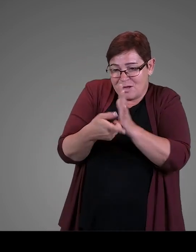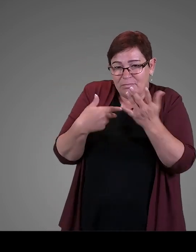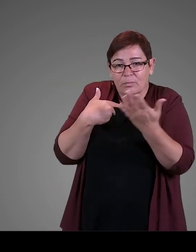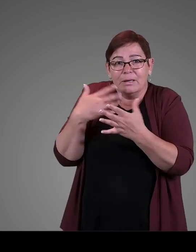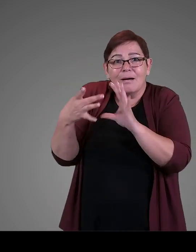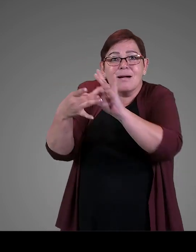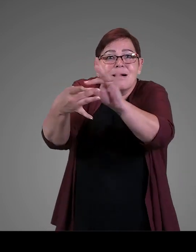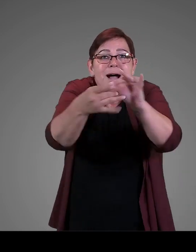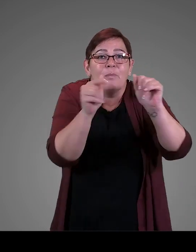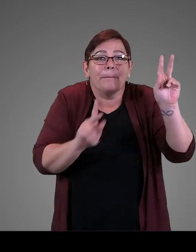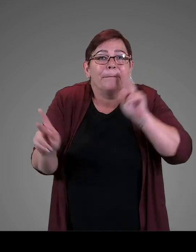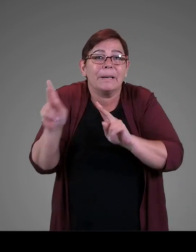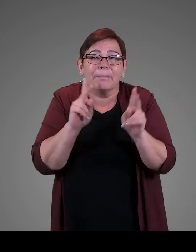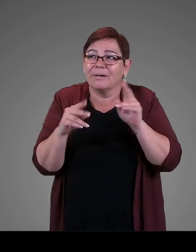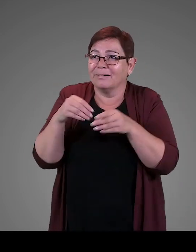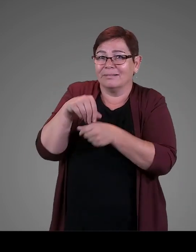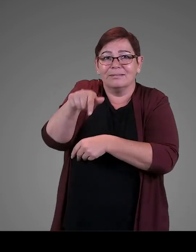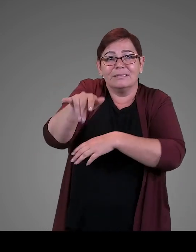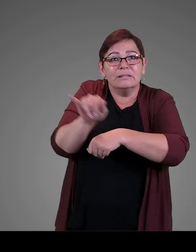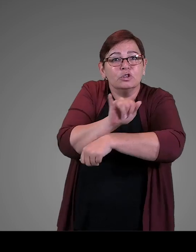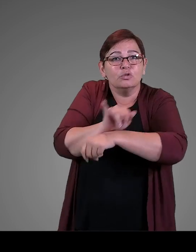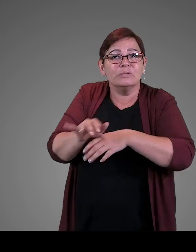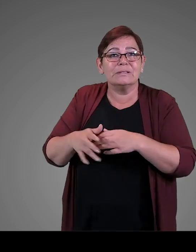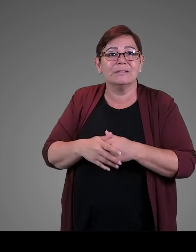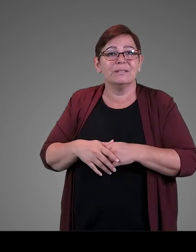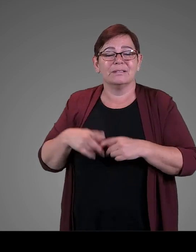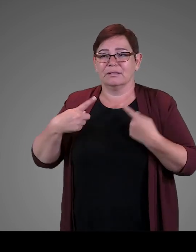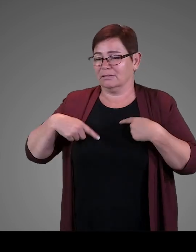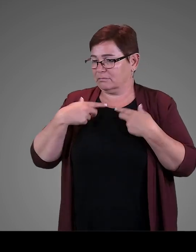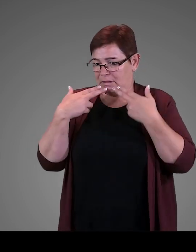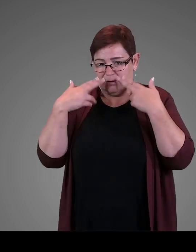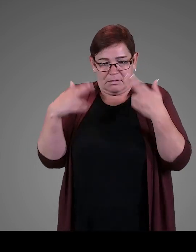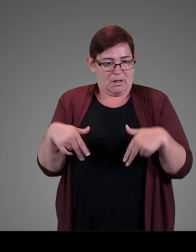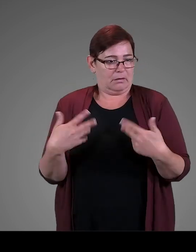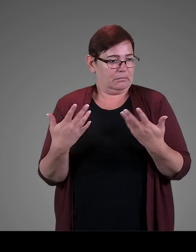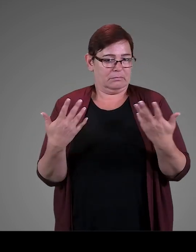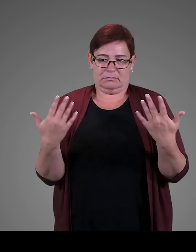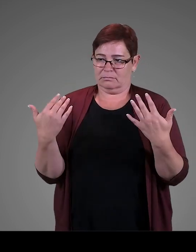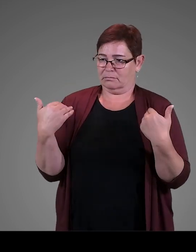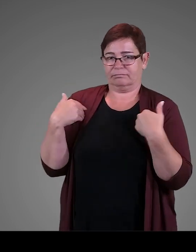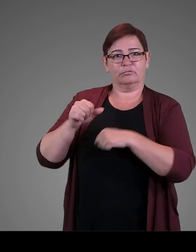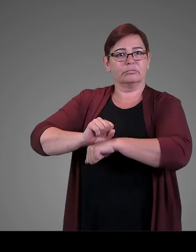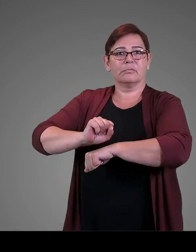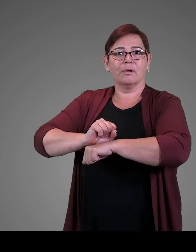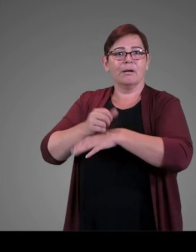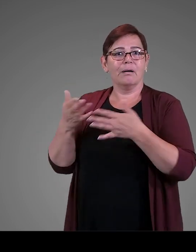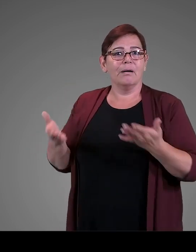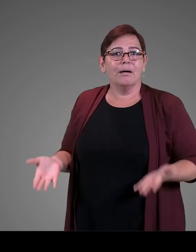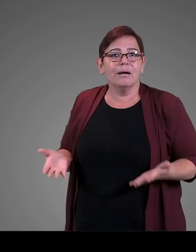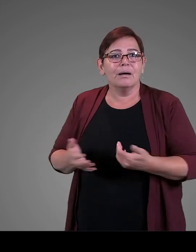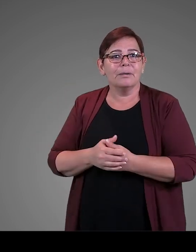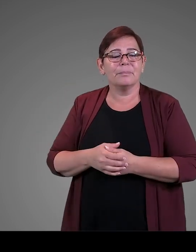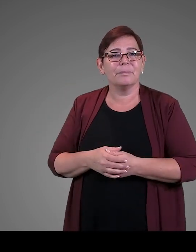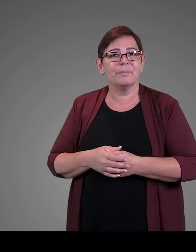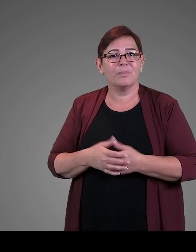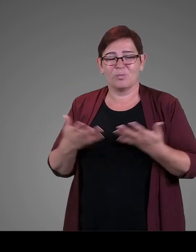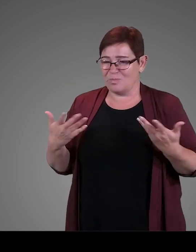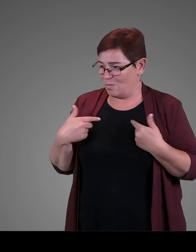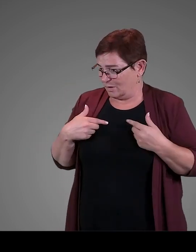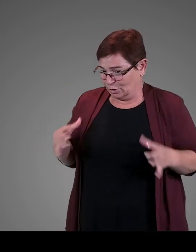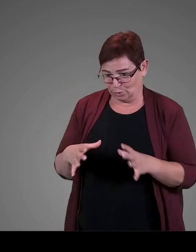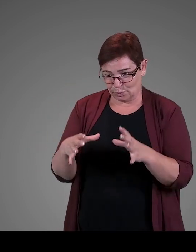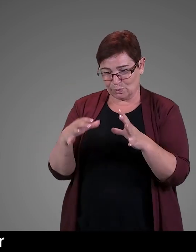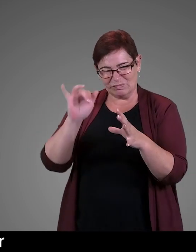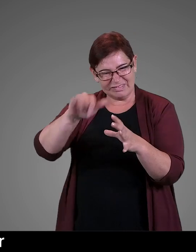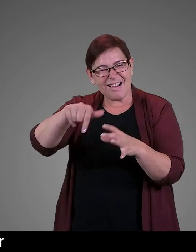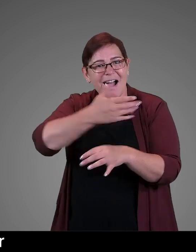avec les gens du milieu, qu'on est vraiment chanceux que ce soit notre job. Ce qu'on fait en ce moment, c'est notre travail. Puis je trouve